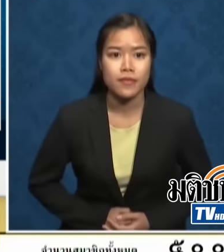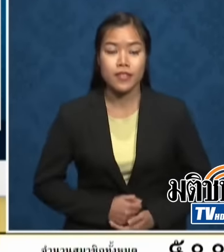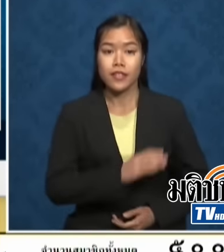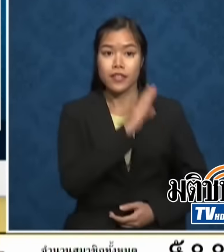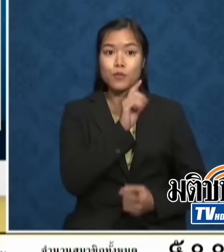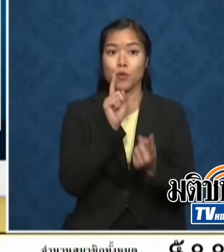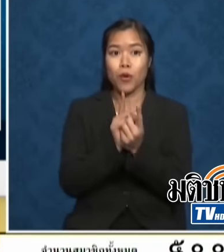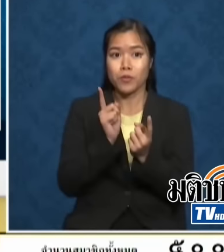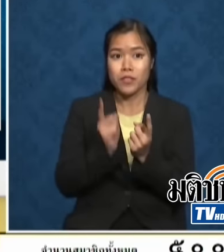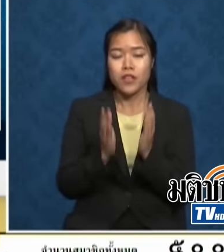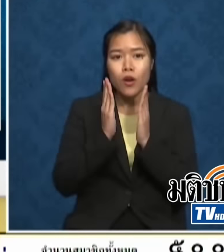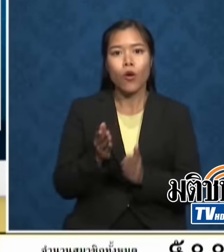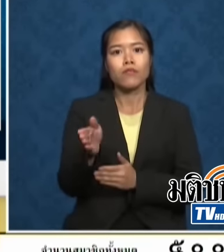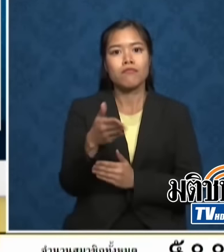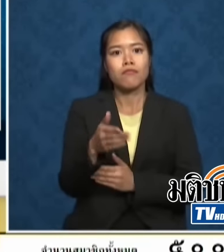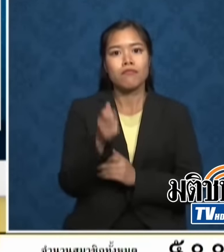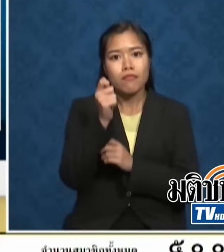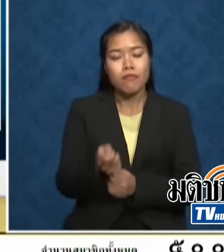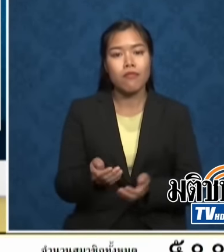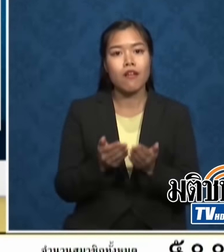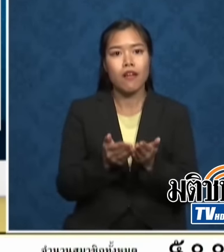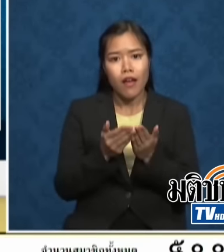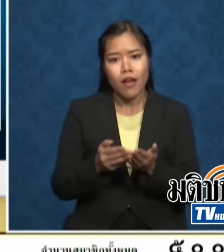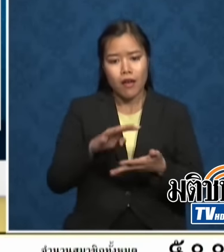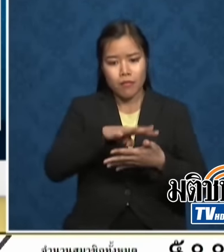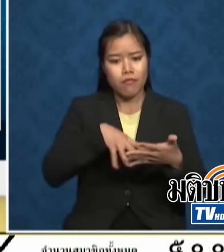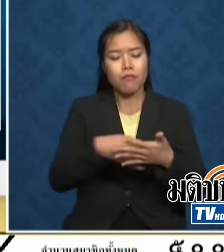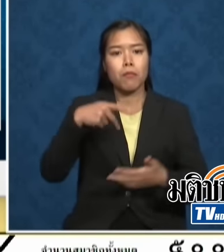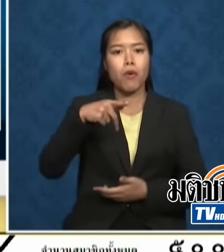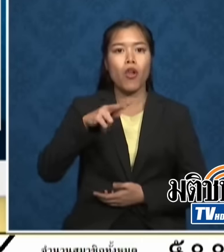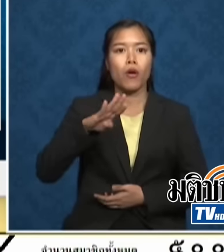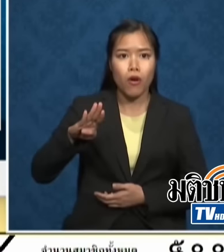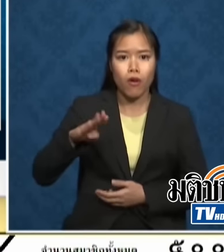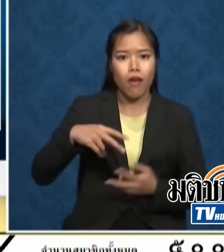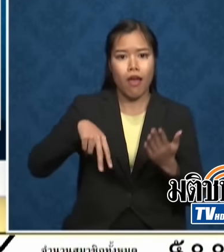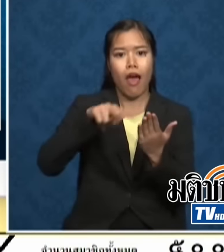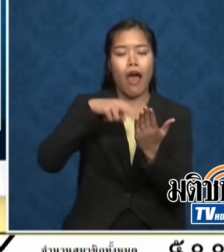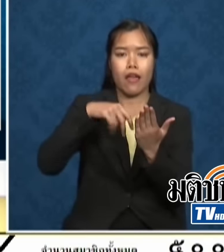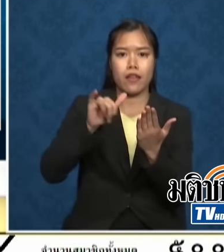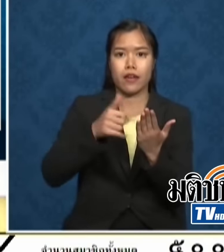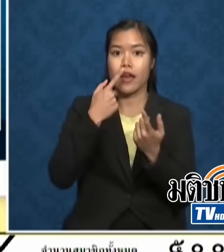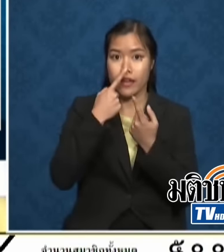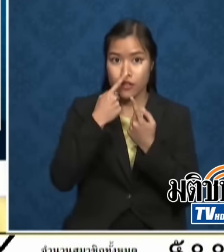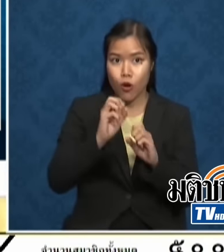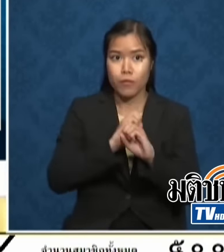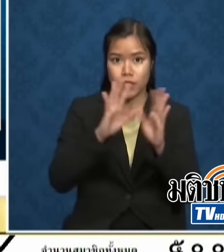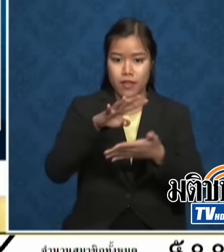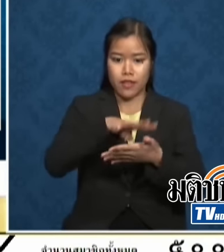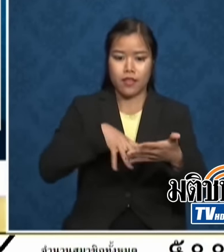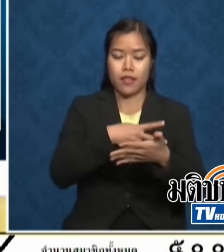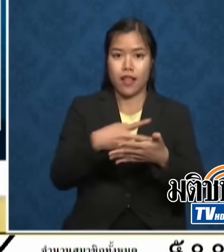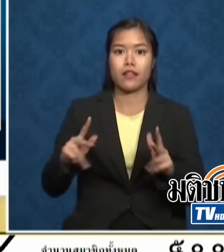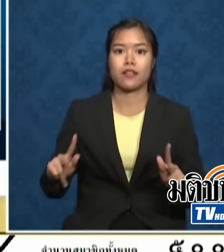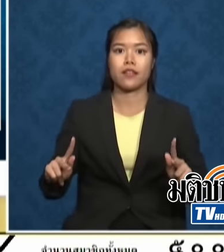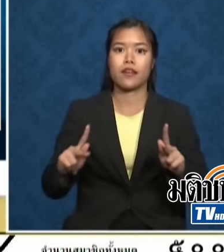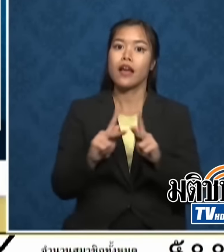ประมงถามยังไม่ได้อ่านเลยพรบของคุณวรภพเขียนไว้ว่าอะไรขอให้ตอบแบบเป็นรูปธรรมแบบนี้ครับว่าในร่างของเราคือคณะกรรม